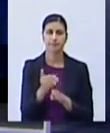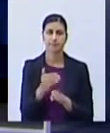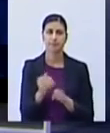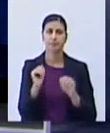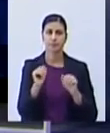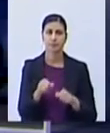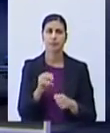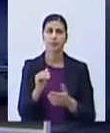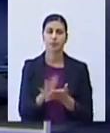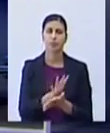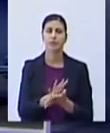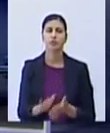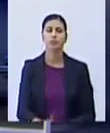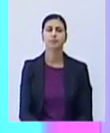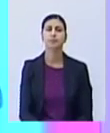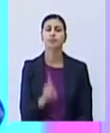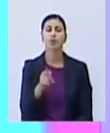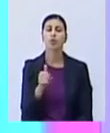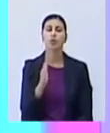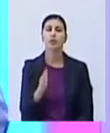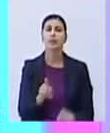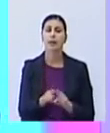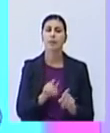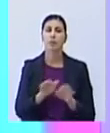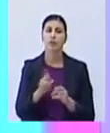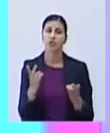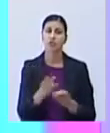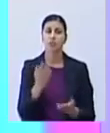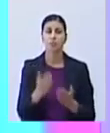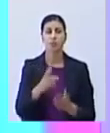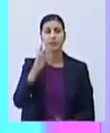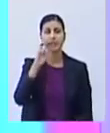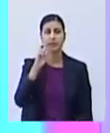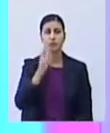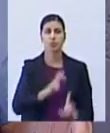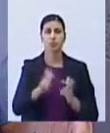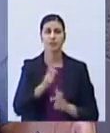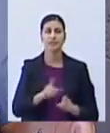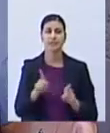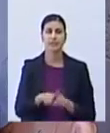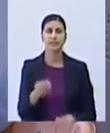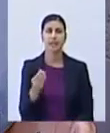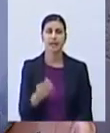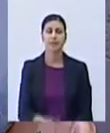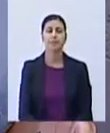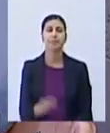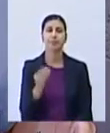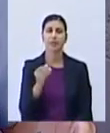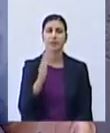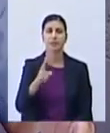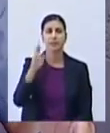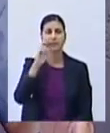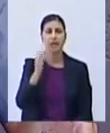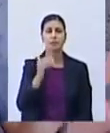თქვენი პროგრამიდან რამდენი მნიშვნელოვანი. როგორ აპირებთ ამის მოგვარებას? სჭირდება თუ არა ამას სახელმწიფო უნივერსიტეტსაც? და თანხები იქნება აუცილებლად,